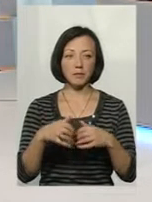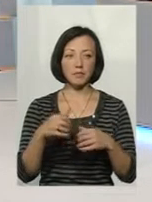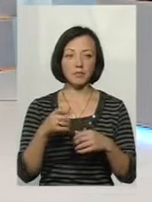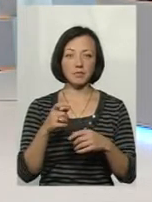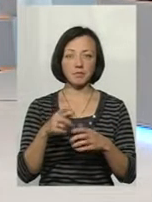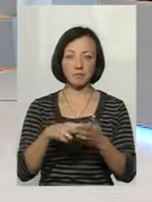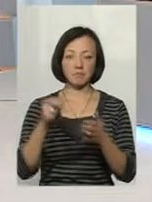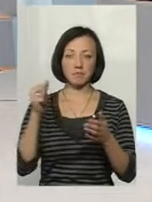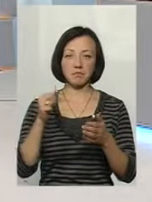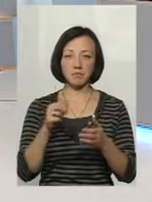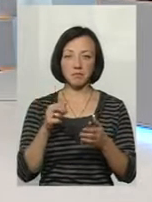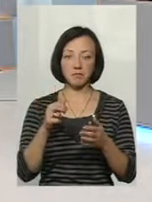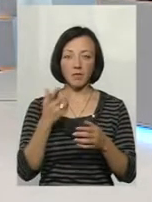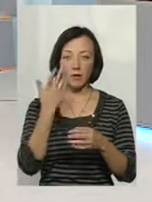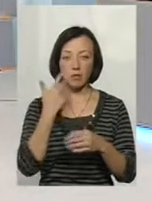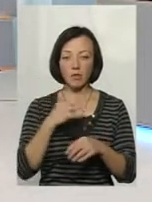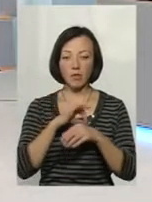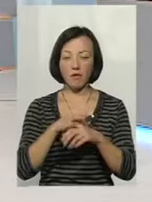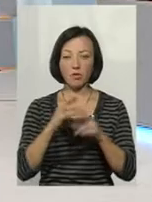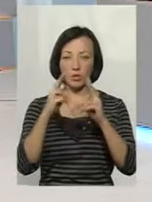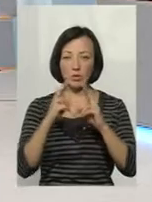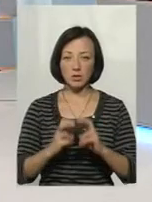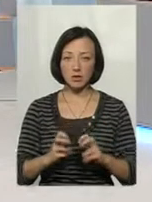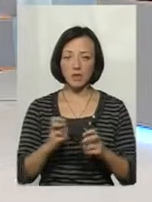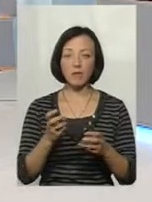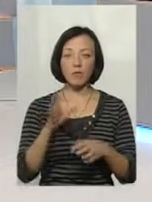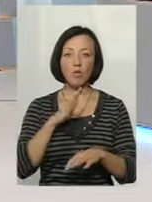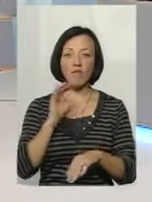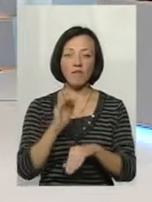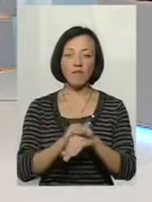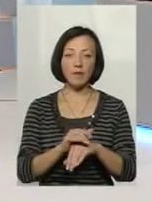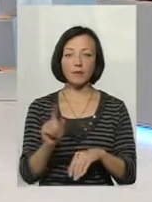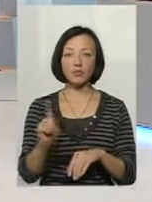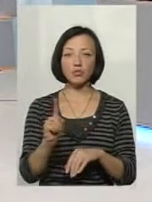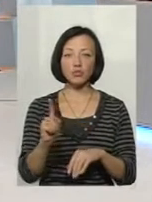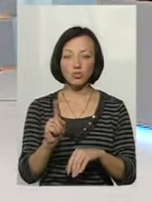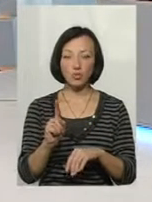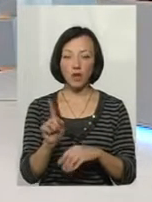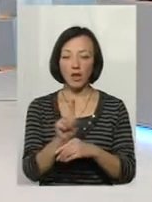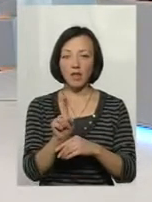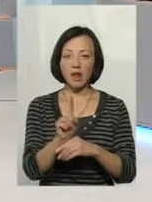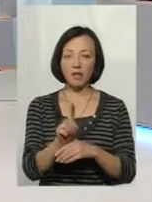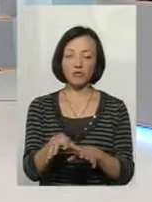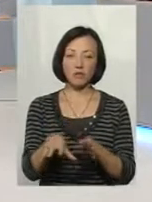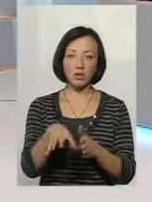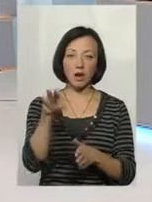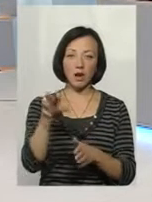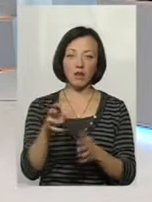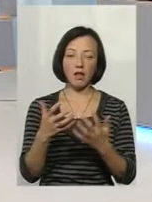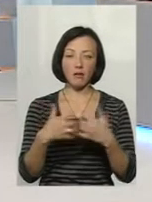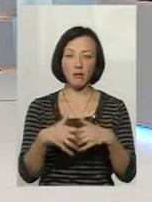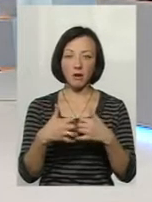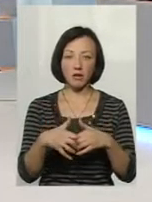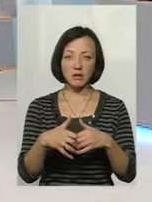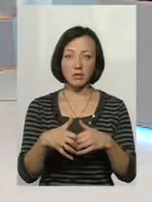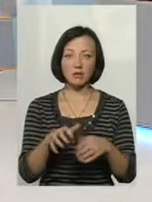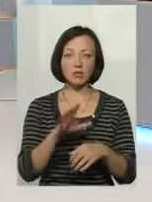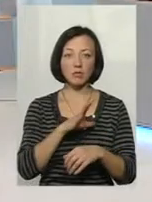Тому що, коли проводилося розслідування, було виявлено, що датчик тяги на автоматиці котла